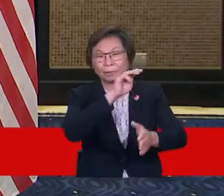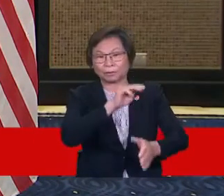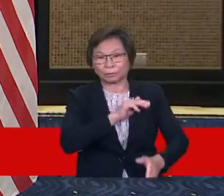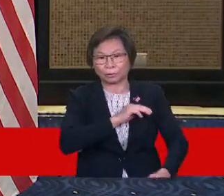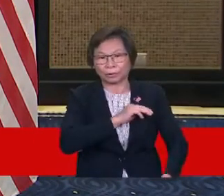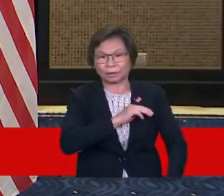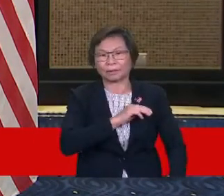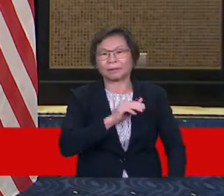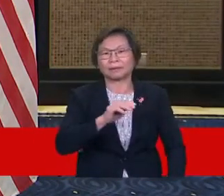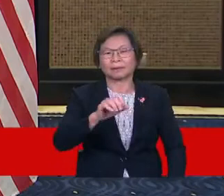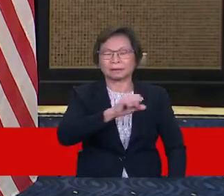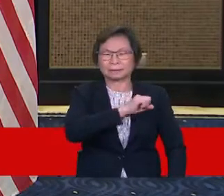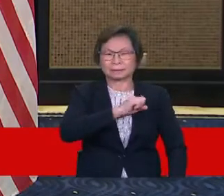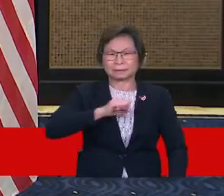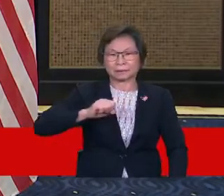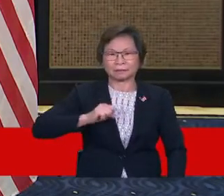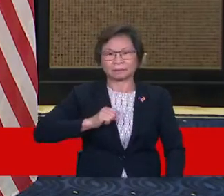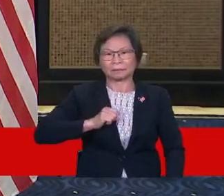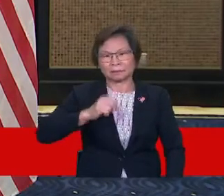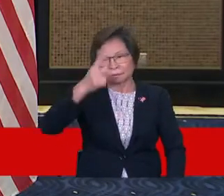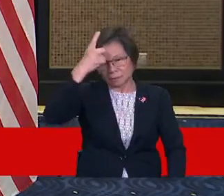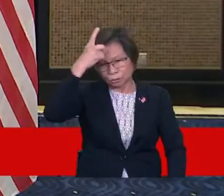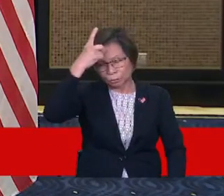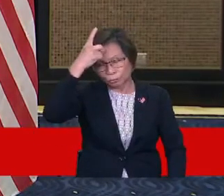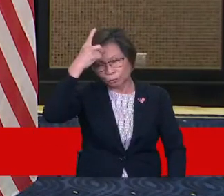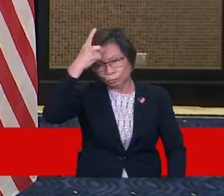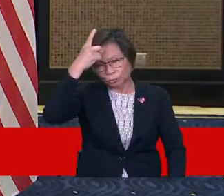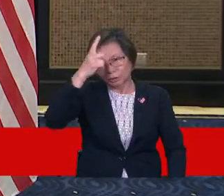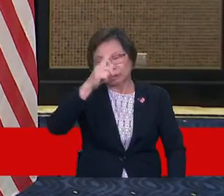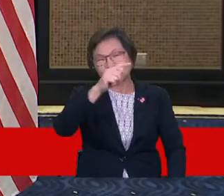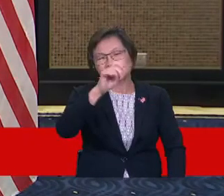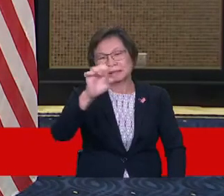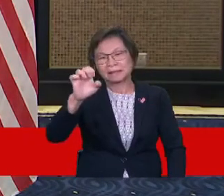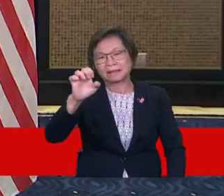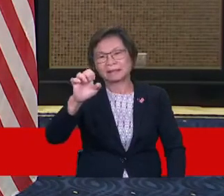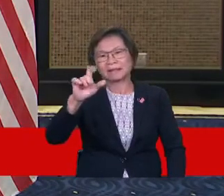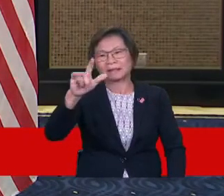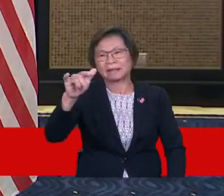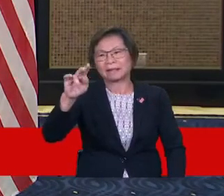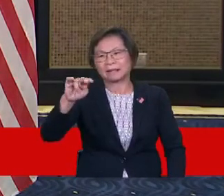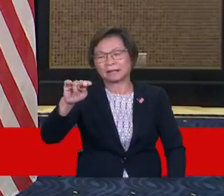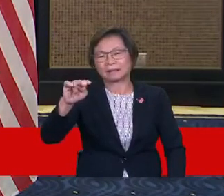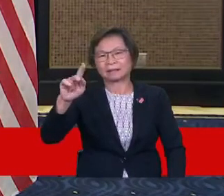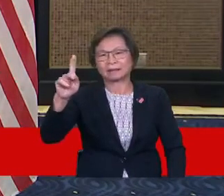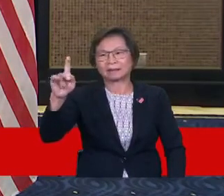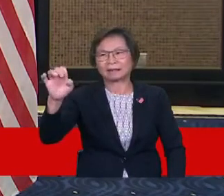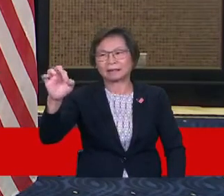yang hormat selete Datuk Sri pilihan ke